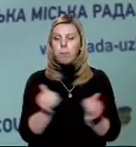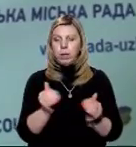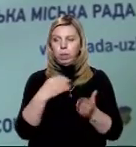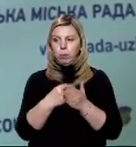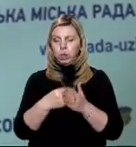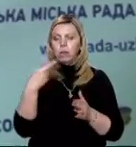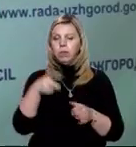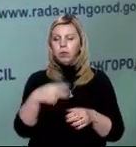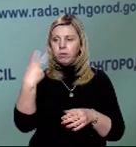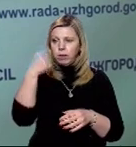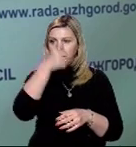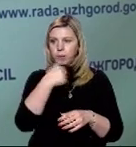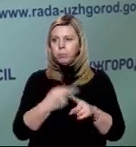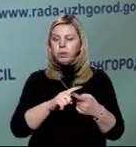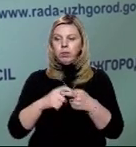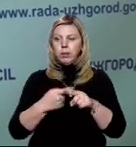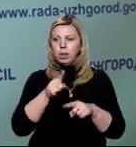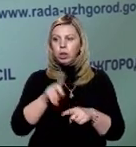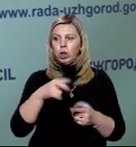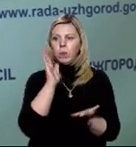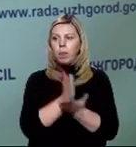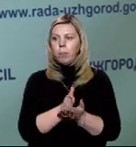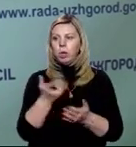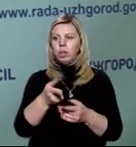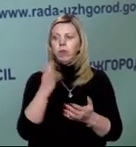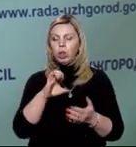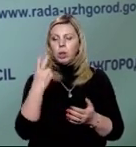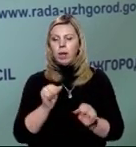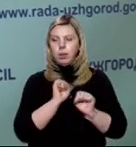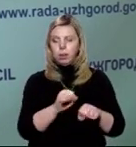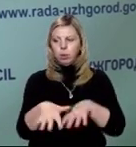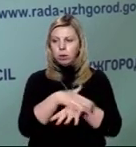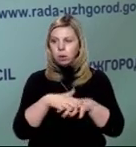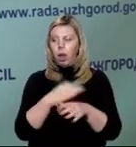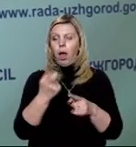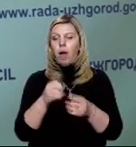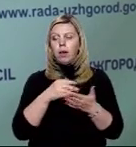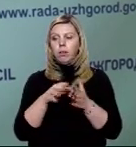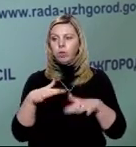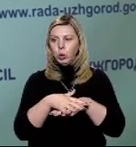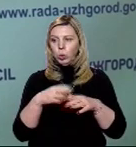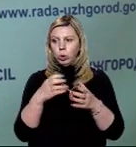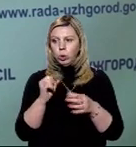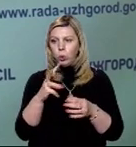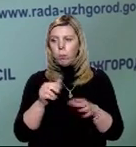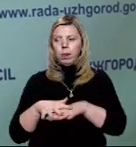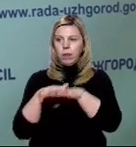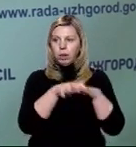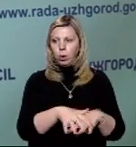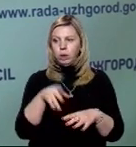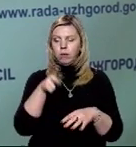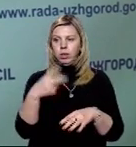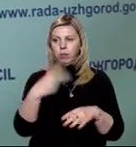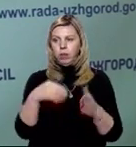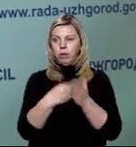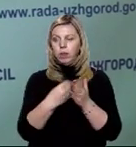на 2020 рік, це в зв'язку з тим, що напряму фінансується соціальний захист населення, а в цілому надходження в 2020 році у